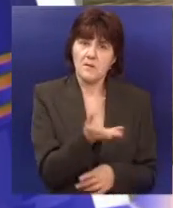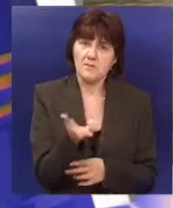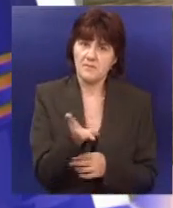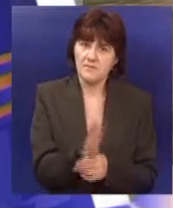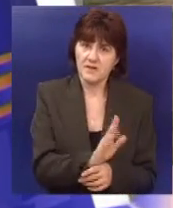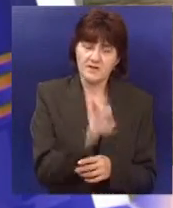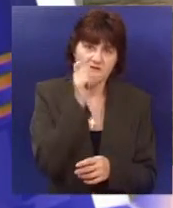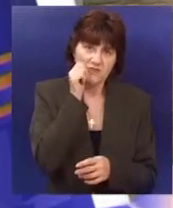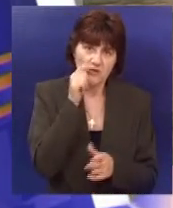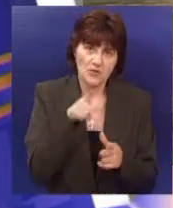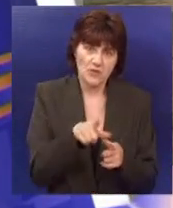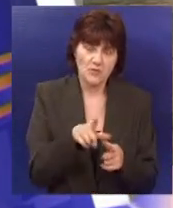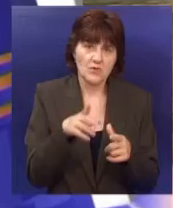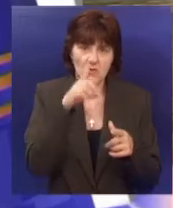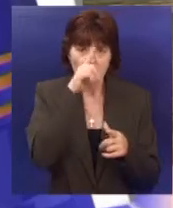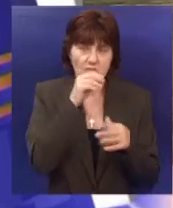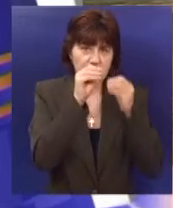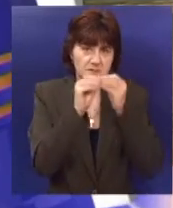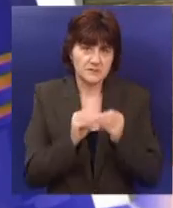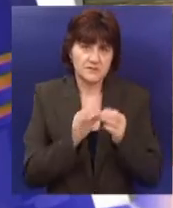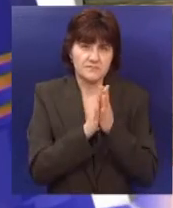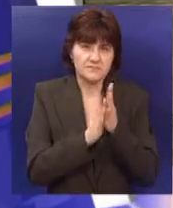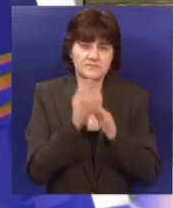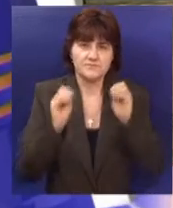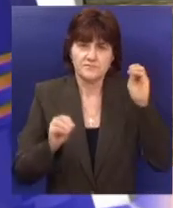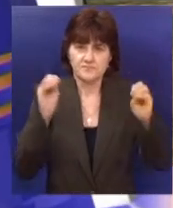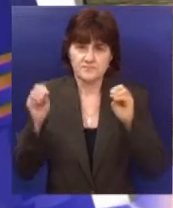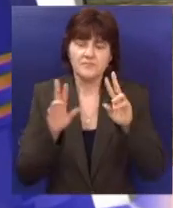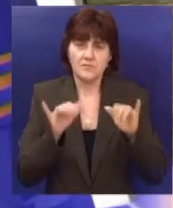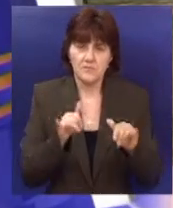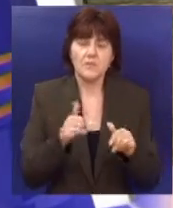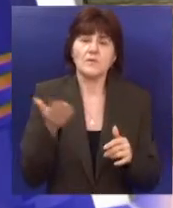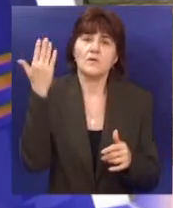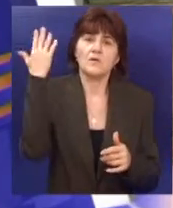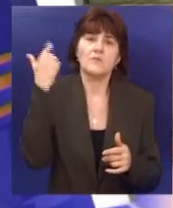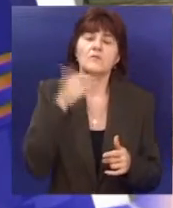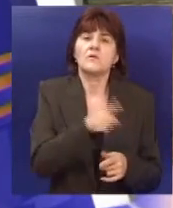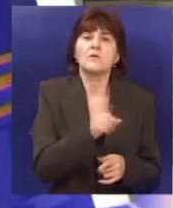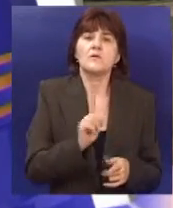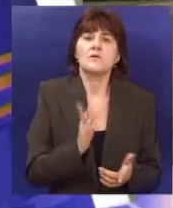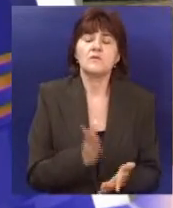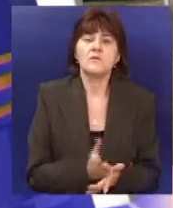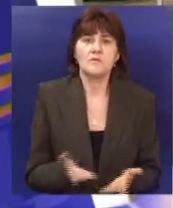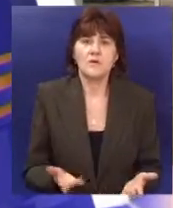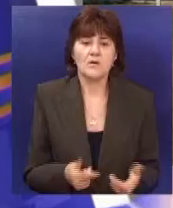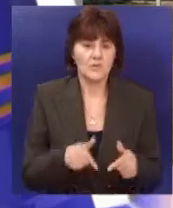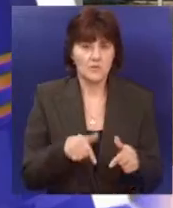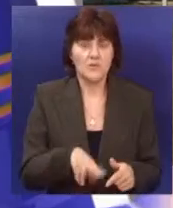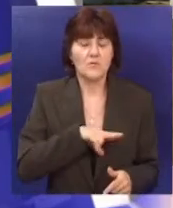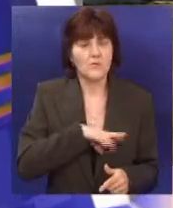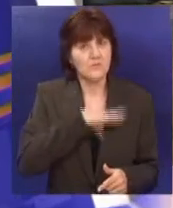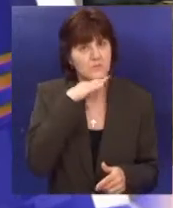predstavnike u Skupštini opštine Subotica, inicijativa nije bila podnesena. Kod nas takvih ulica